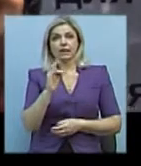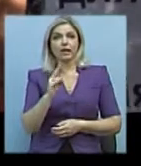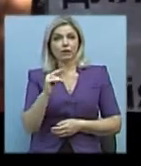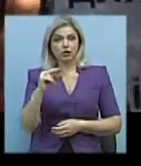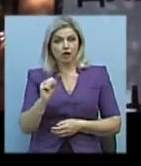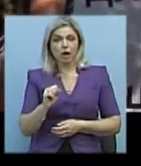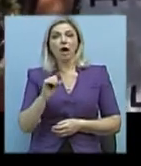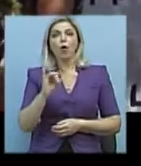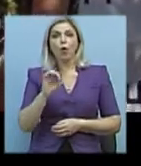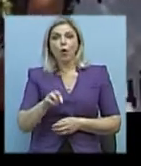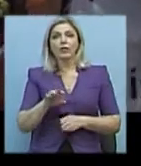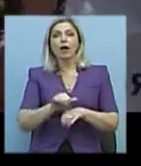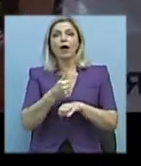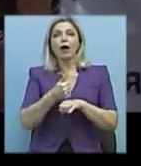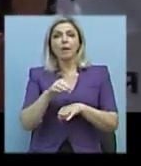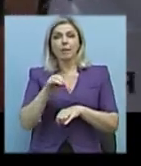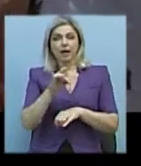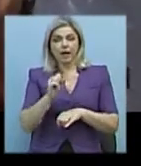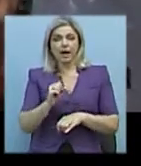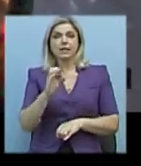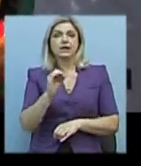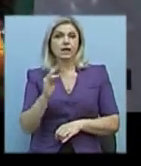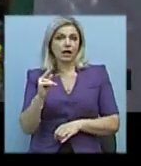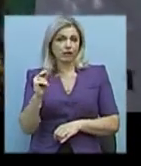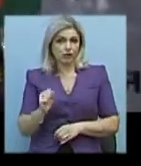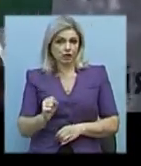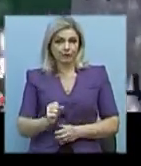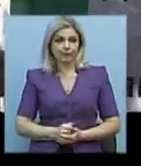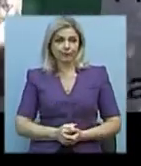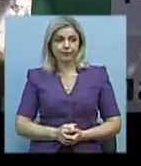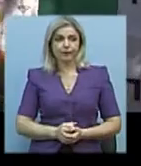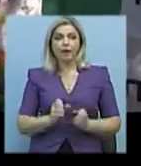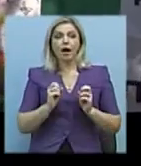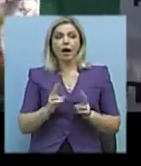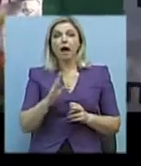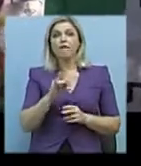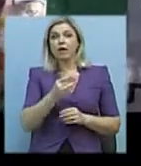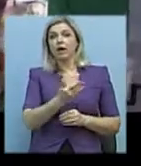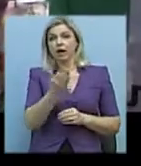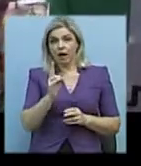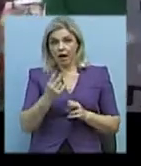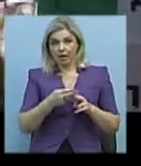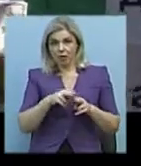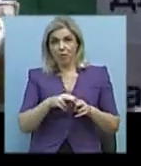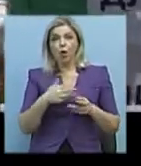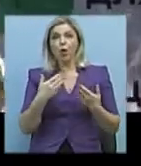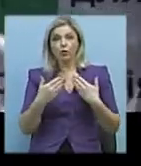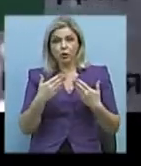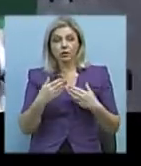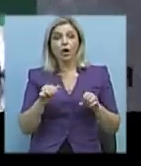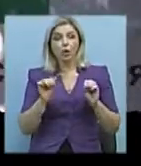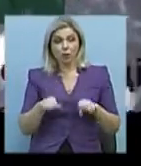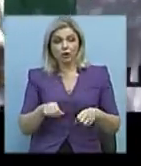с должности мэра Сенкевича Александра Федоровича. Как вы к этому относитесь? Можете выявили